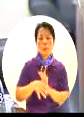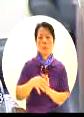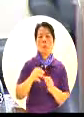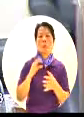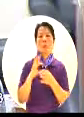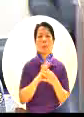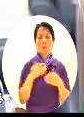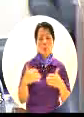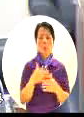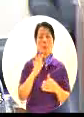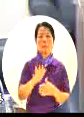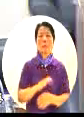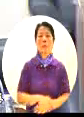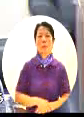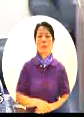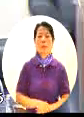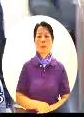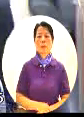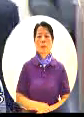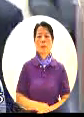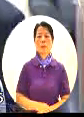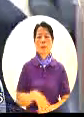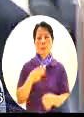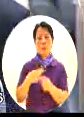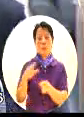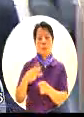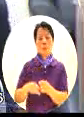湾， 来，三分钟了。